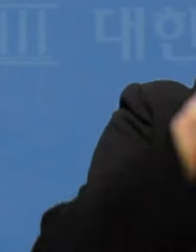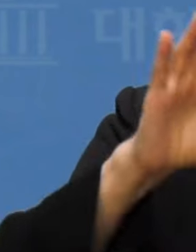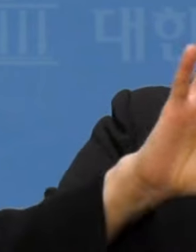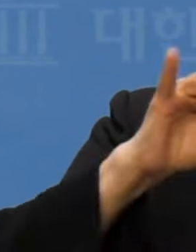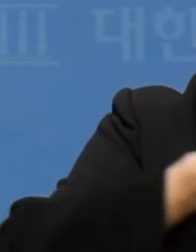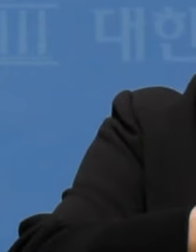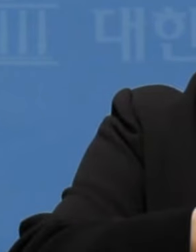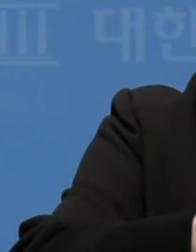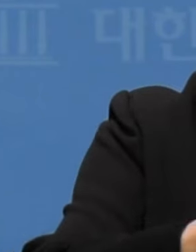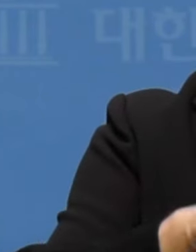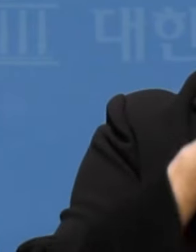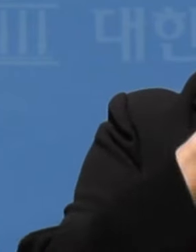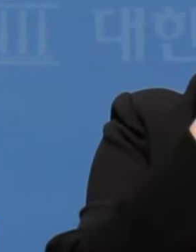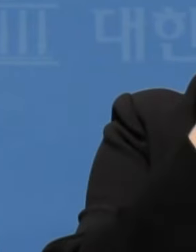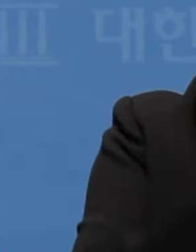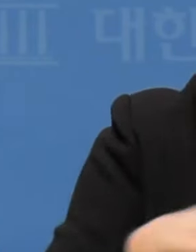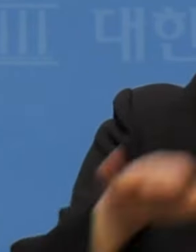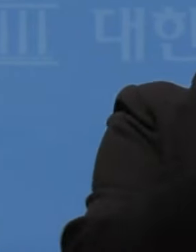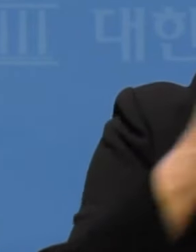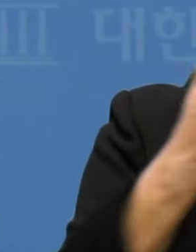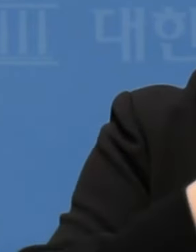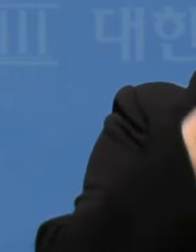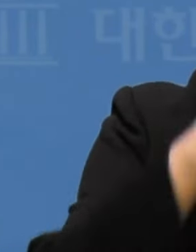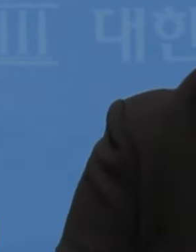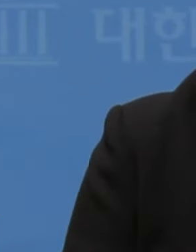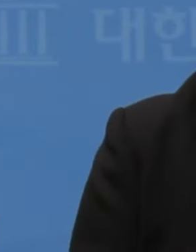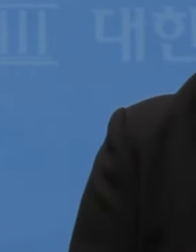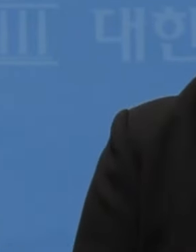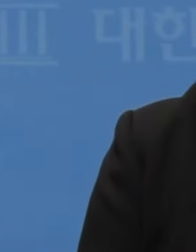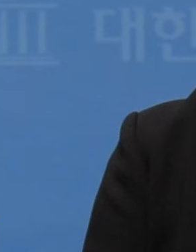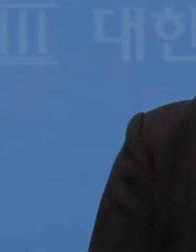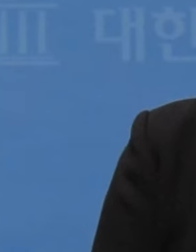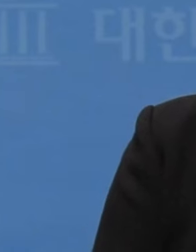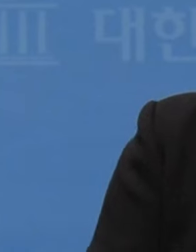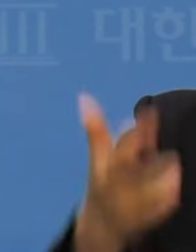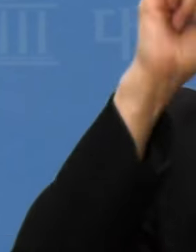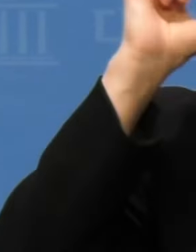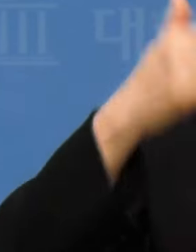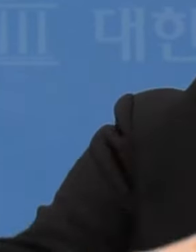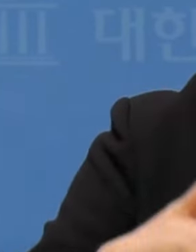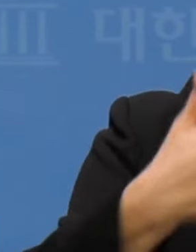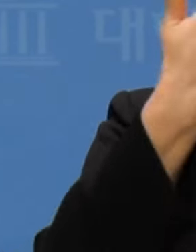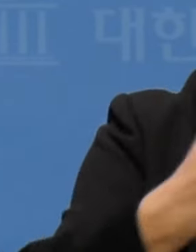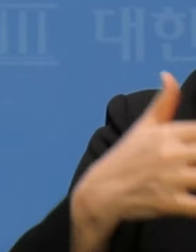동맹은 어느 때보다 중요하다는 것을 우리는 너무 잘 알고 있습니다. 미중 패권